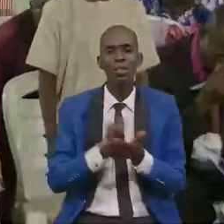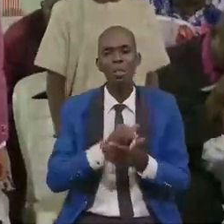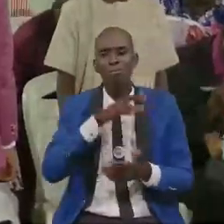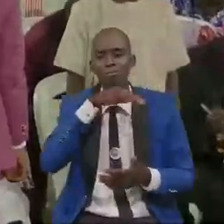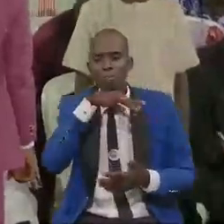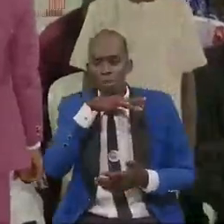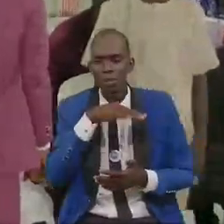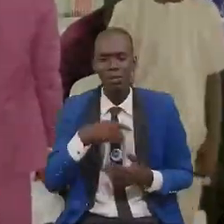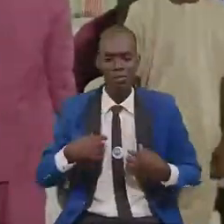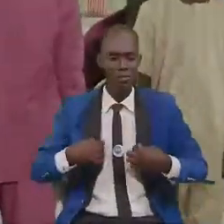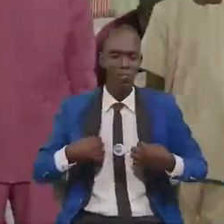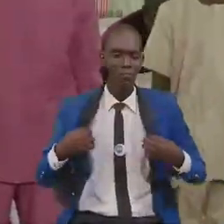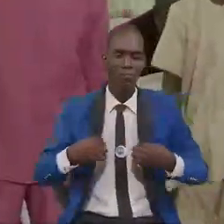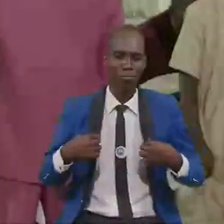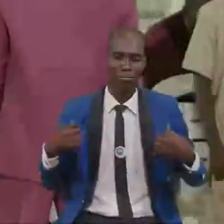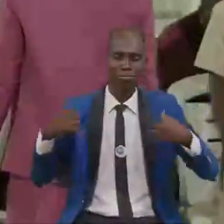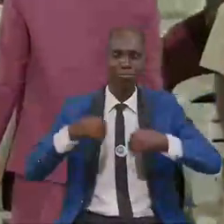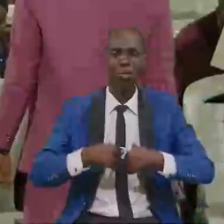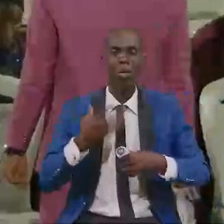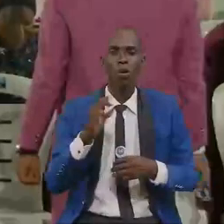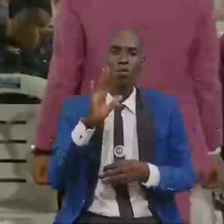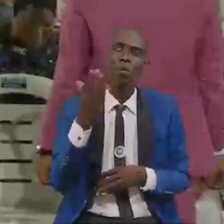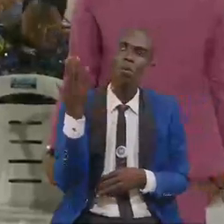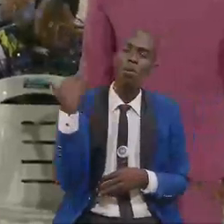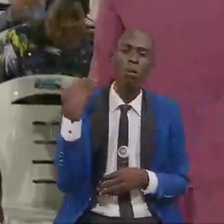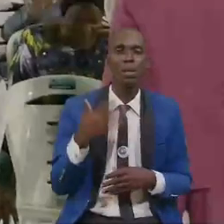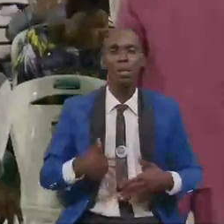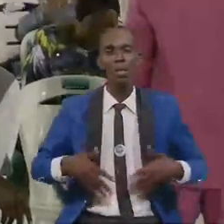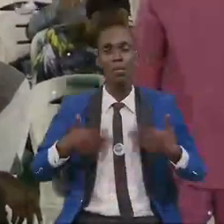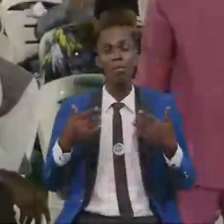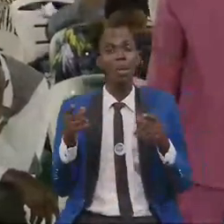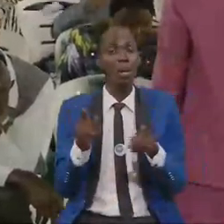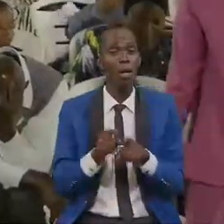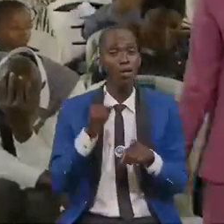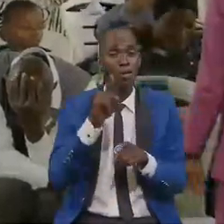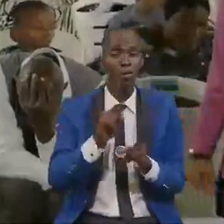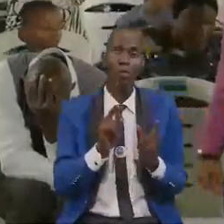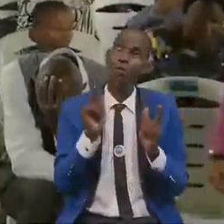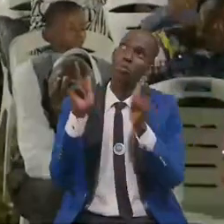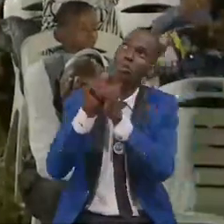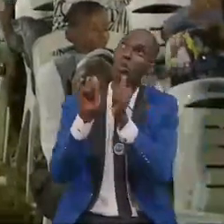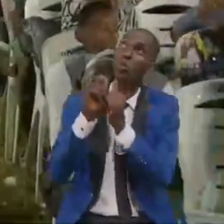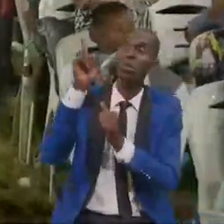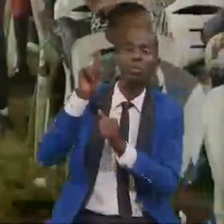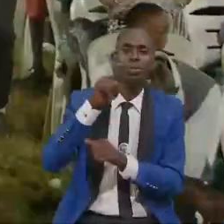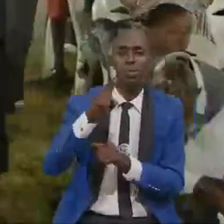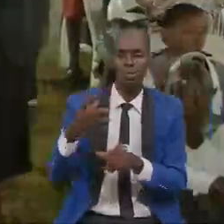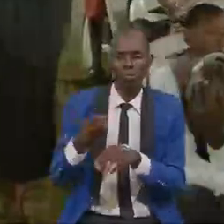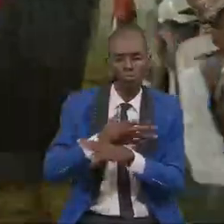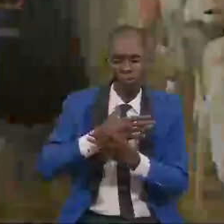le vêtement sale souillé de ta vie passée et tu viens à lui tu rejettes